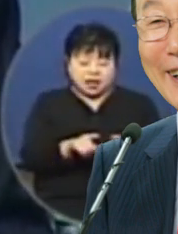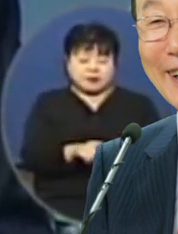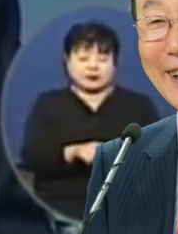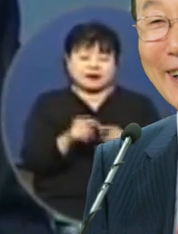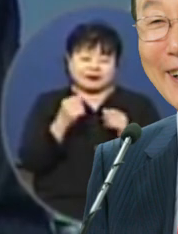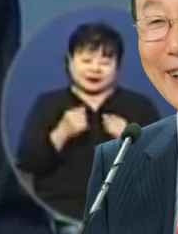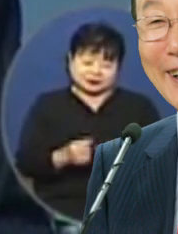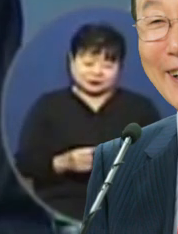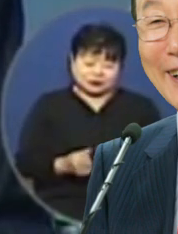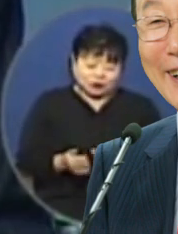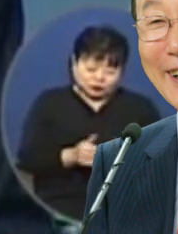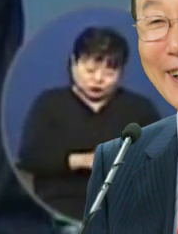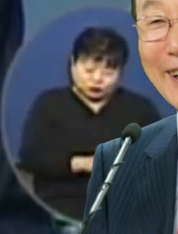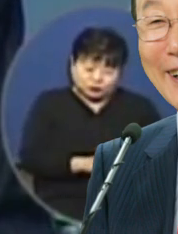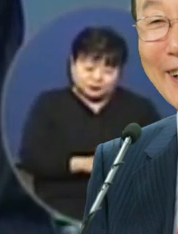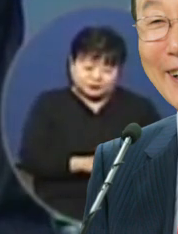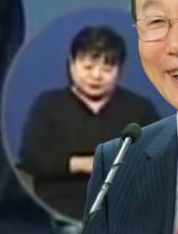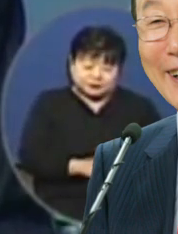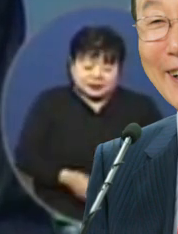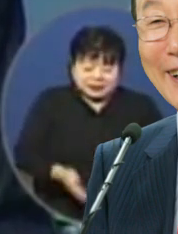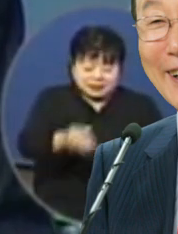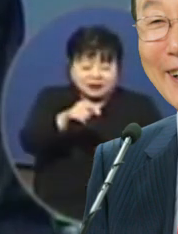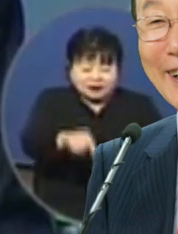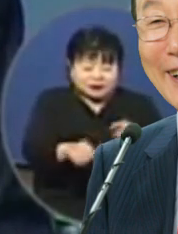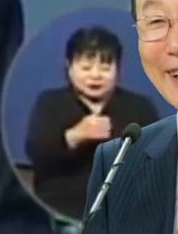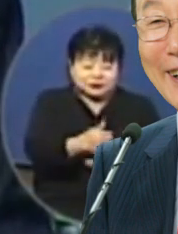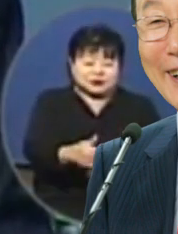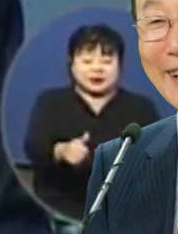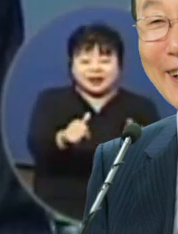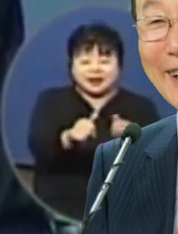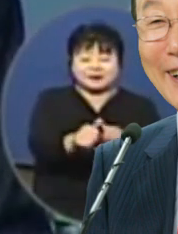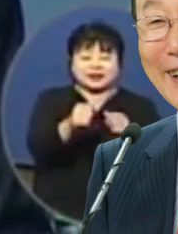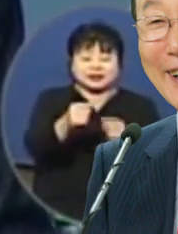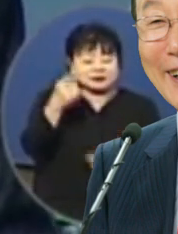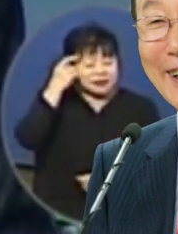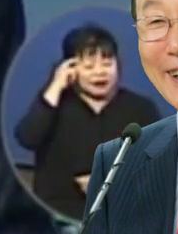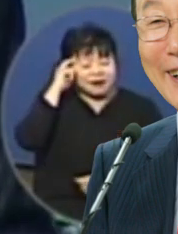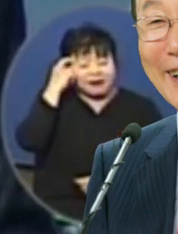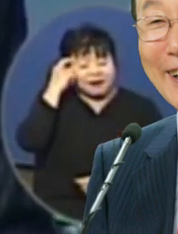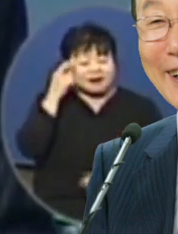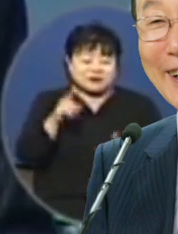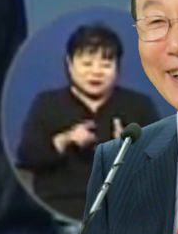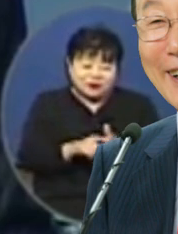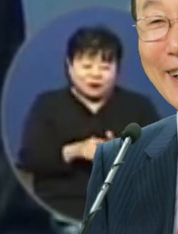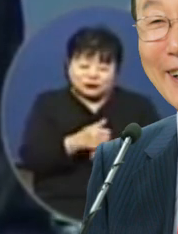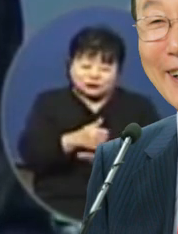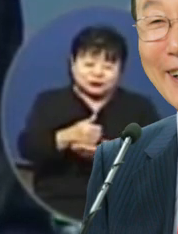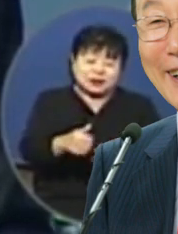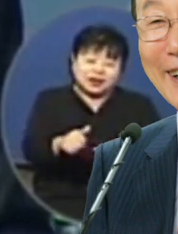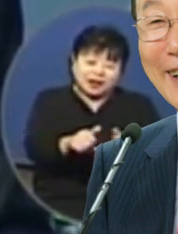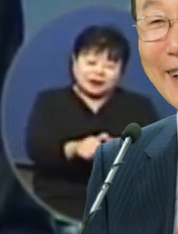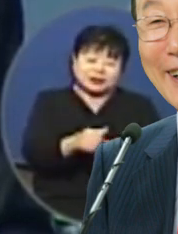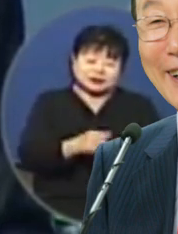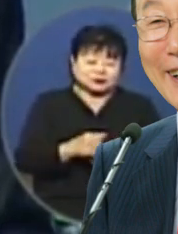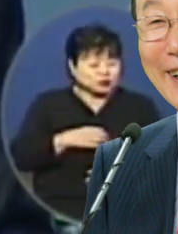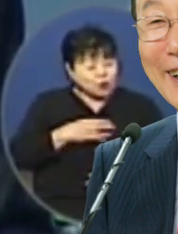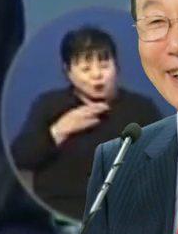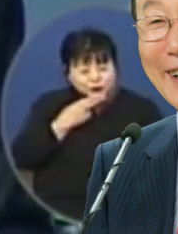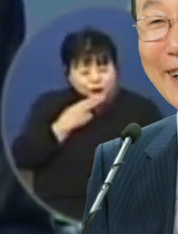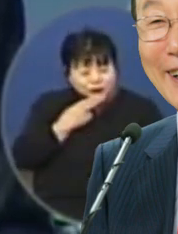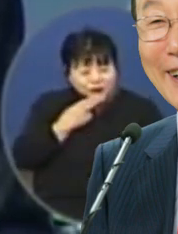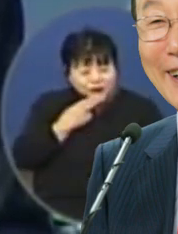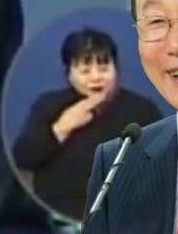것처럼 죽음의 길을 걸어갈 때도 주님이 같이 계신 것을 상상하고 믿고 주님이 같이 계심으로 두려움이 없습니다